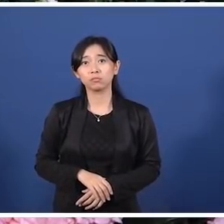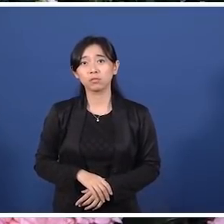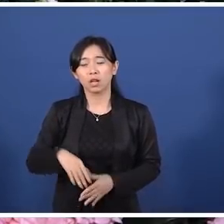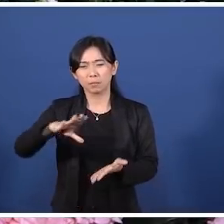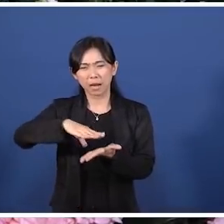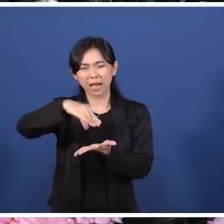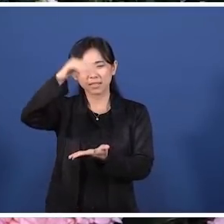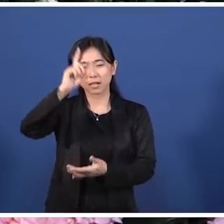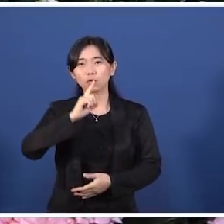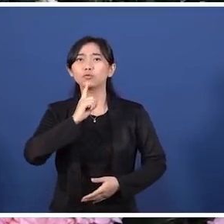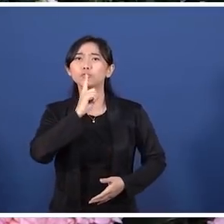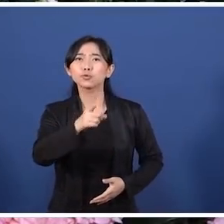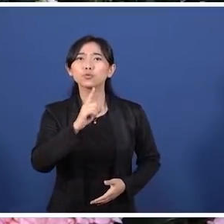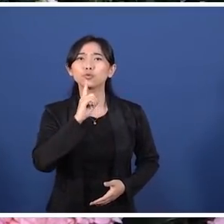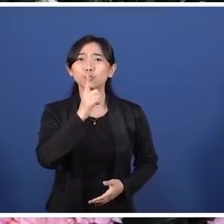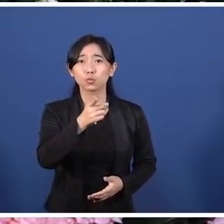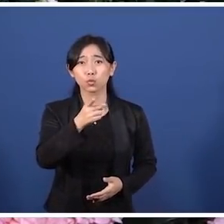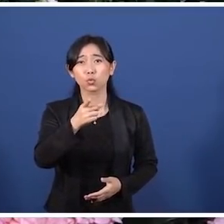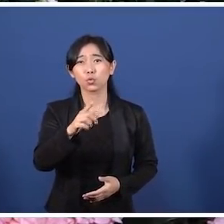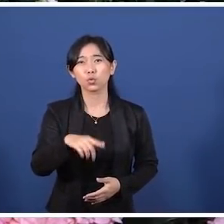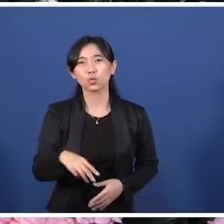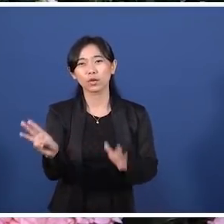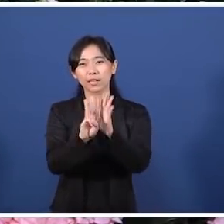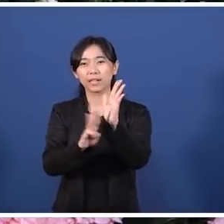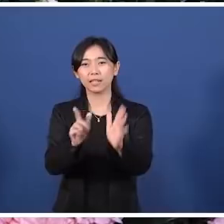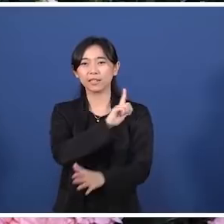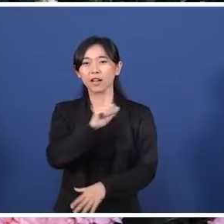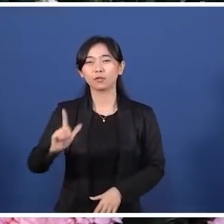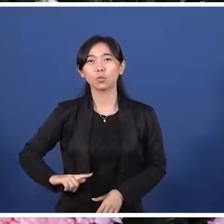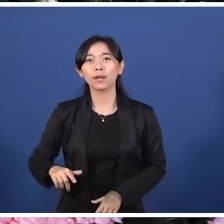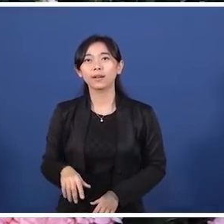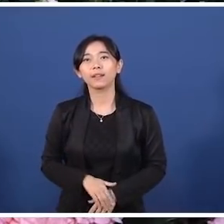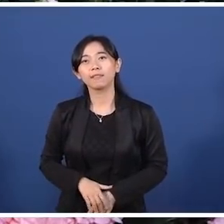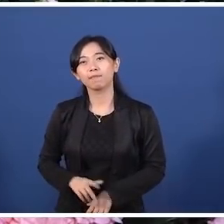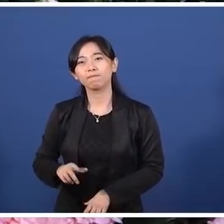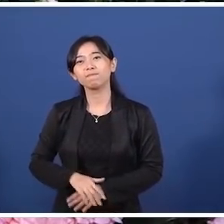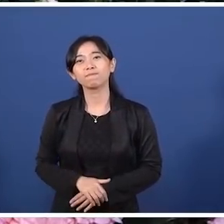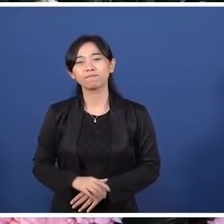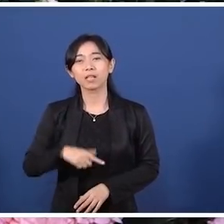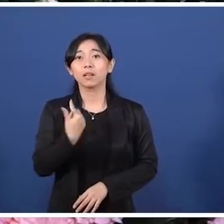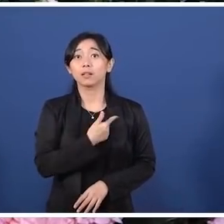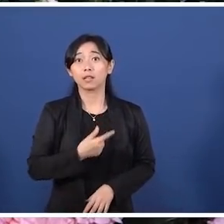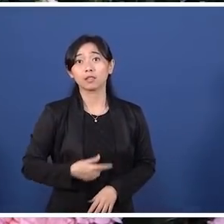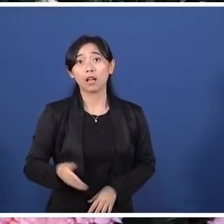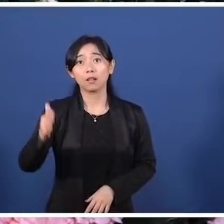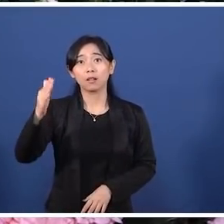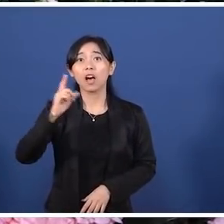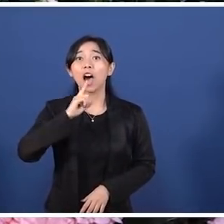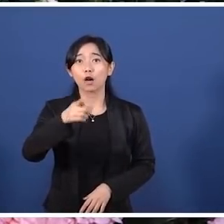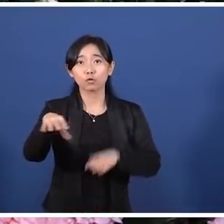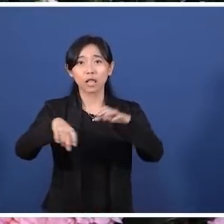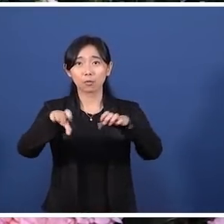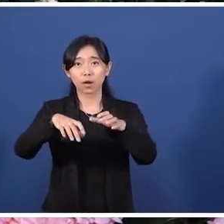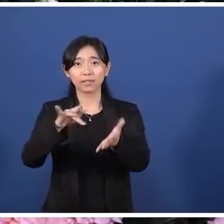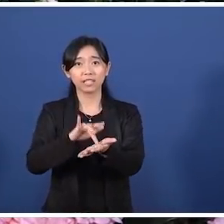kritis apa yang seharusnya kita lakukan, apa yang seharusnya kita pahami di tengah-tengah hidup ini,